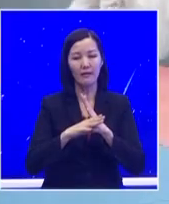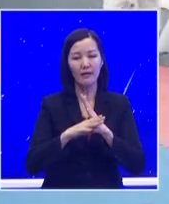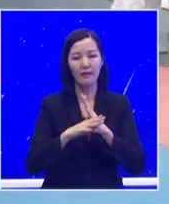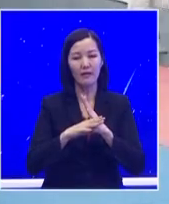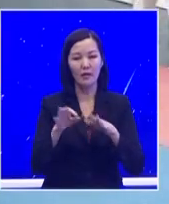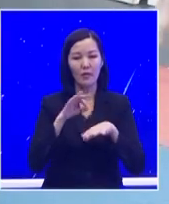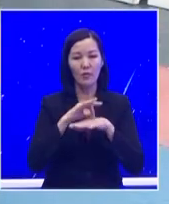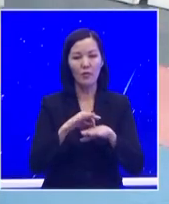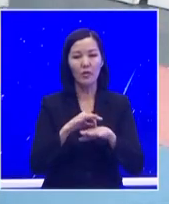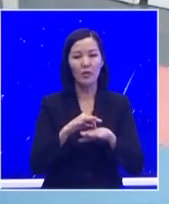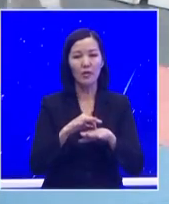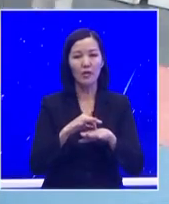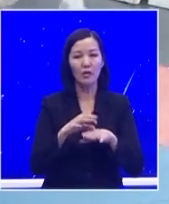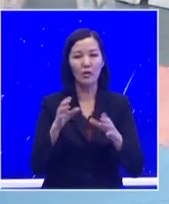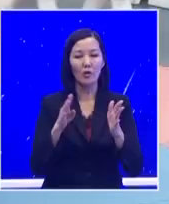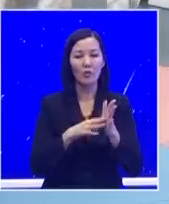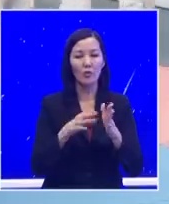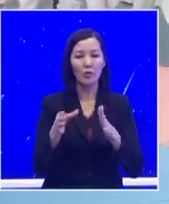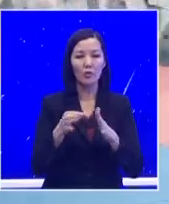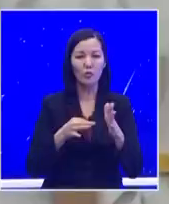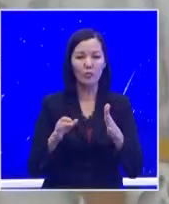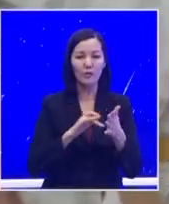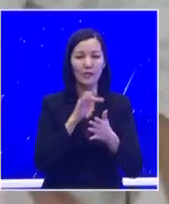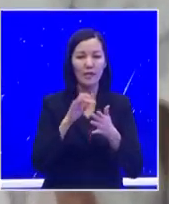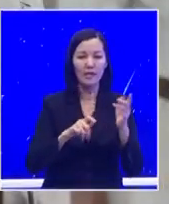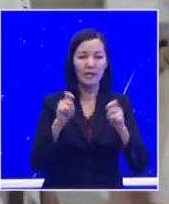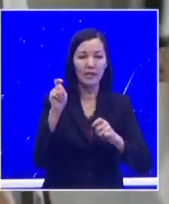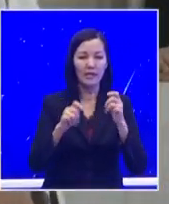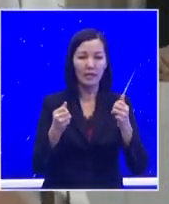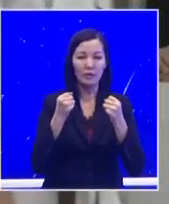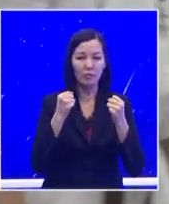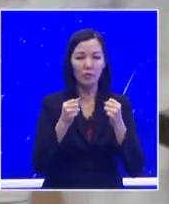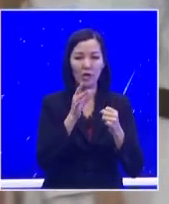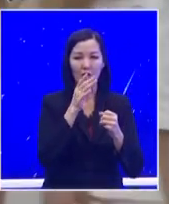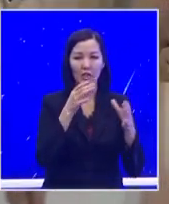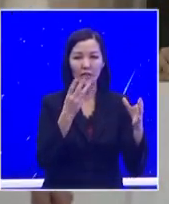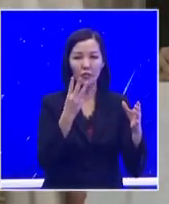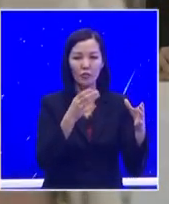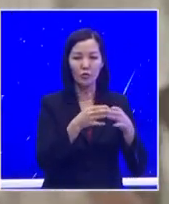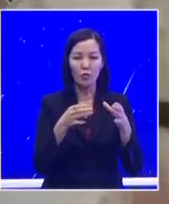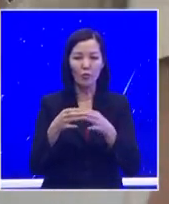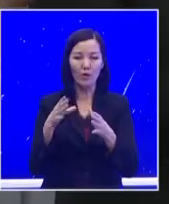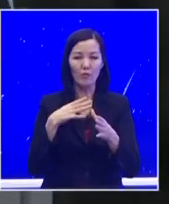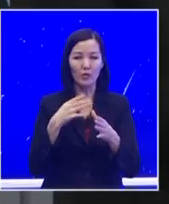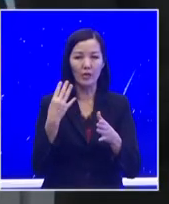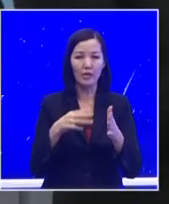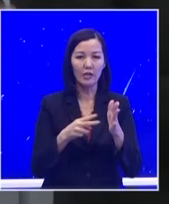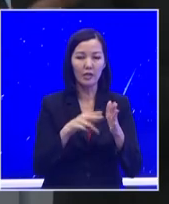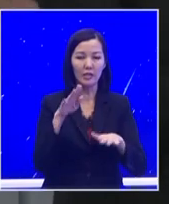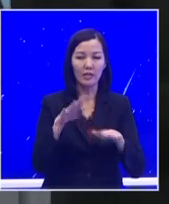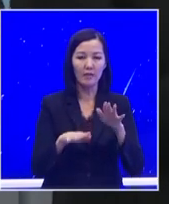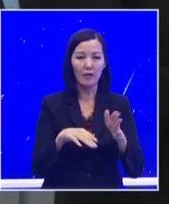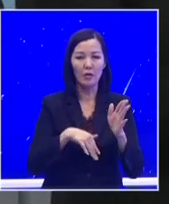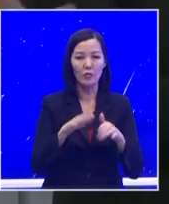түрінен өтті. Онда 9 облыс пен қалалардан келген спортшылар жас ерекшелігі бойынша 3 топқа бөлінді. 47 түрлі салмақта